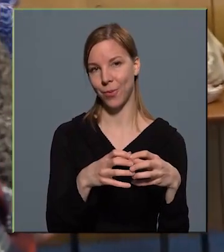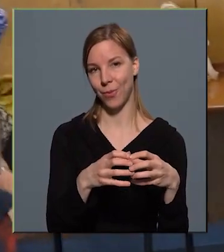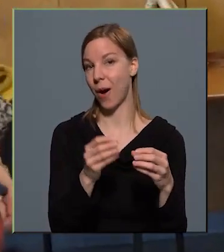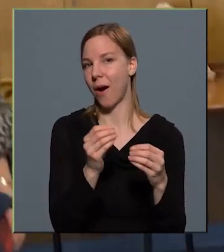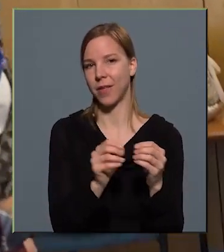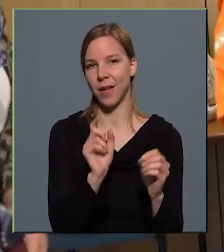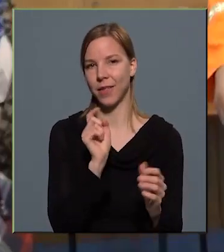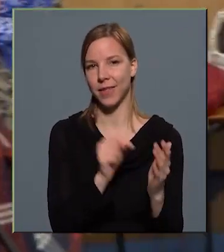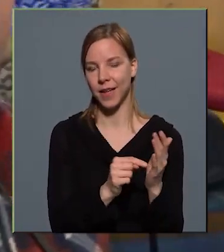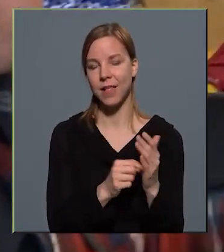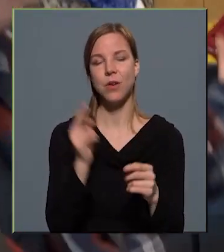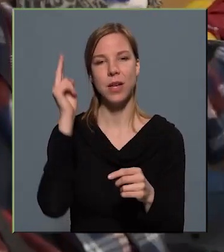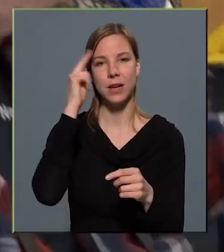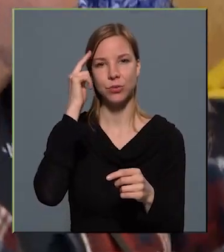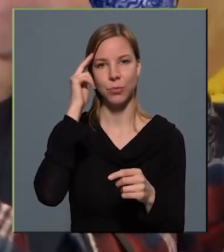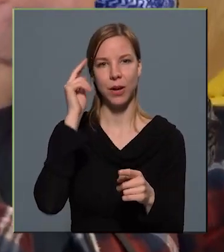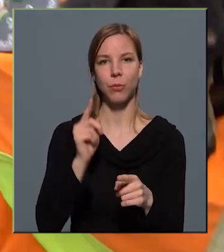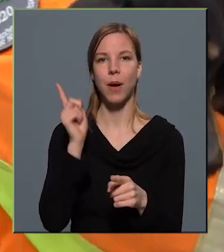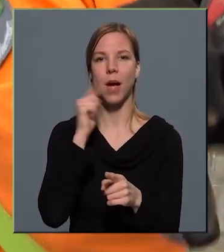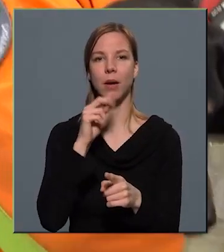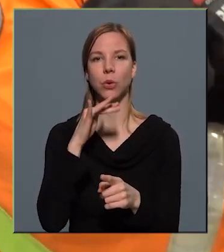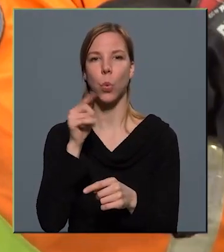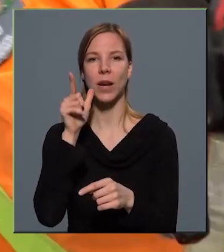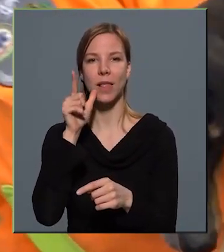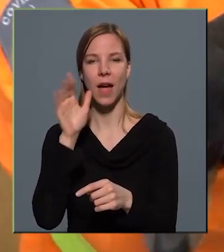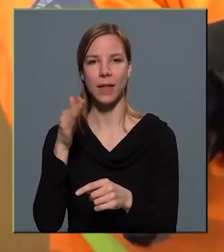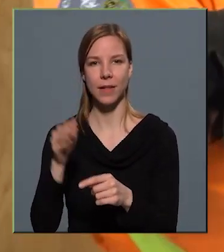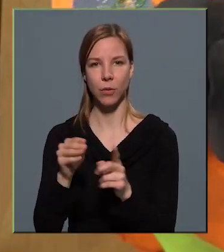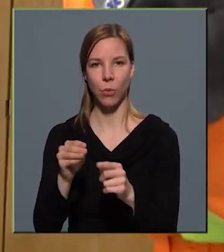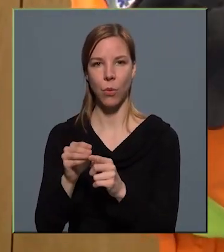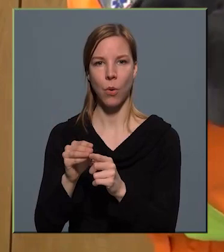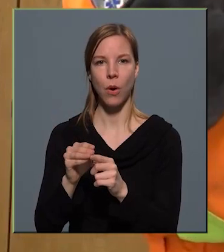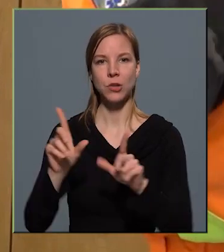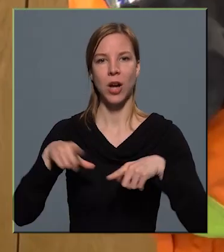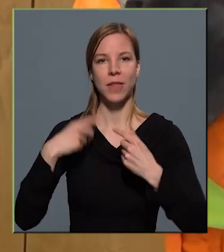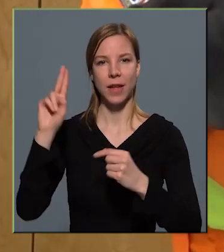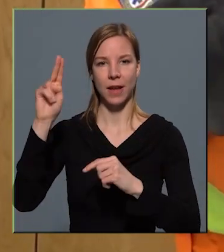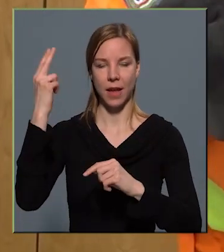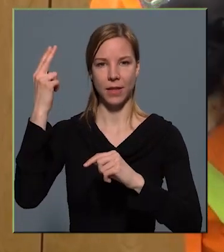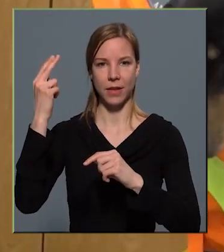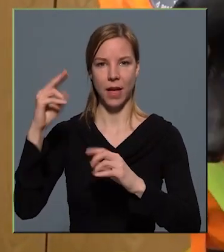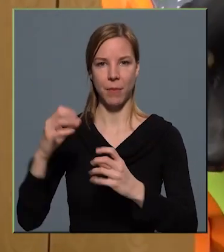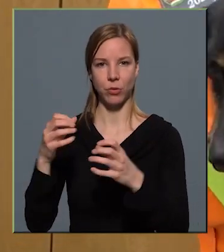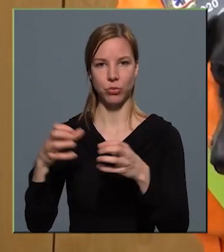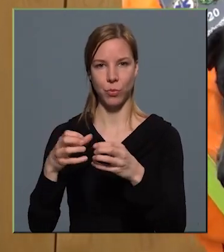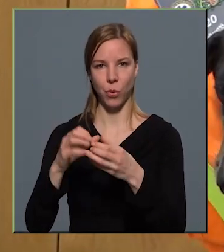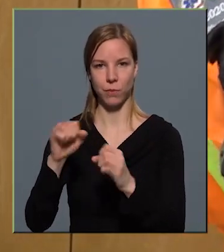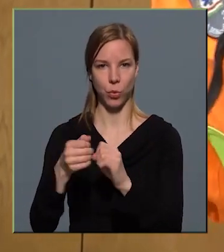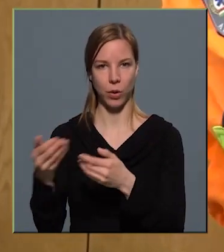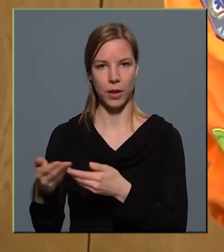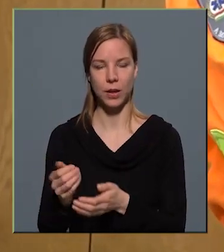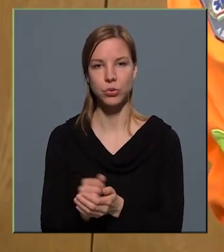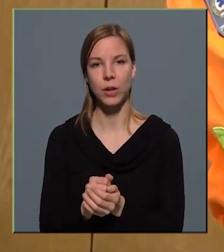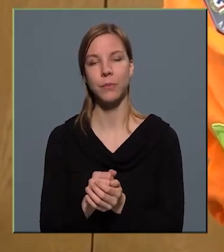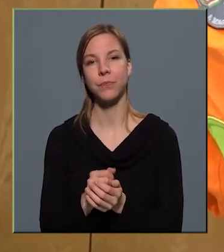is ismerjük meg Turi Lászlót és az életjelmentő csoportnak ugyan működését, és itt szeretném megragadni az alkalmat,